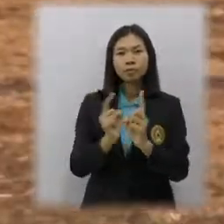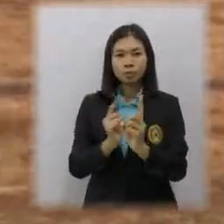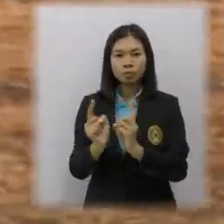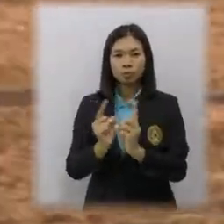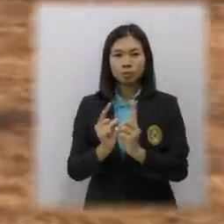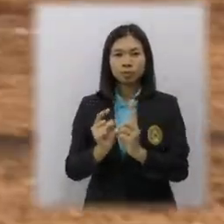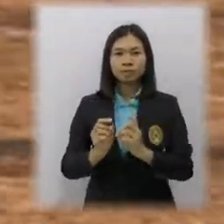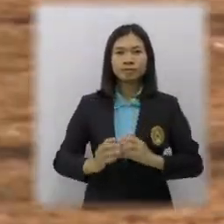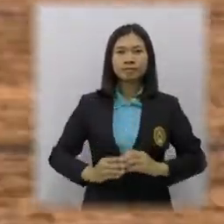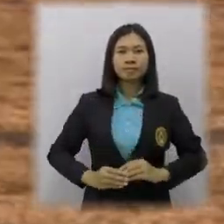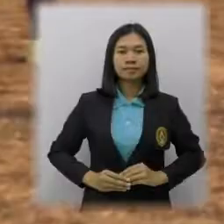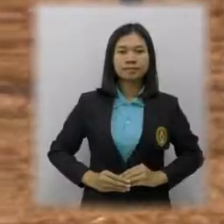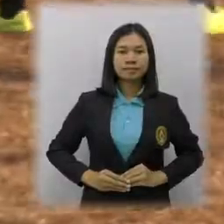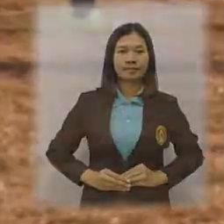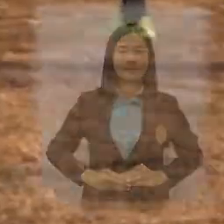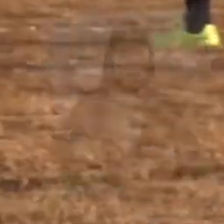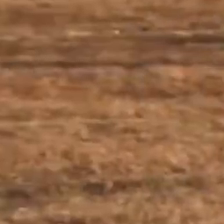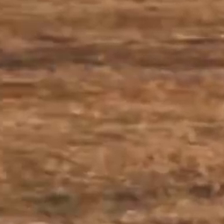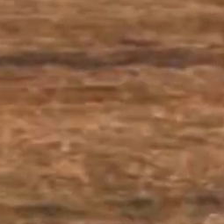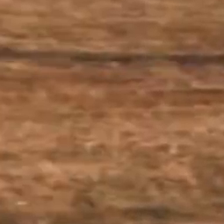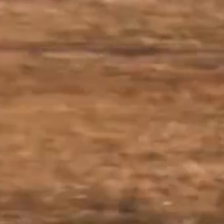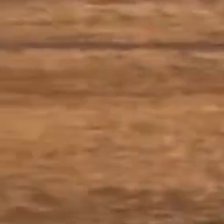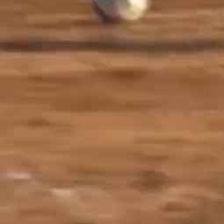บปะสังสรรค์ร่วมกัน